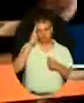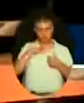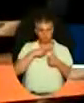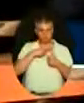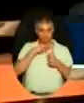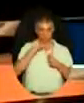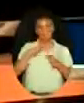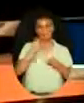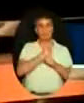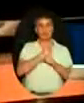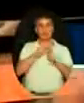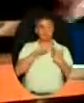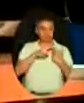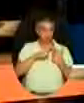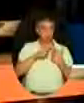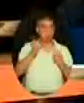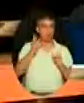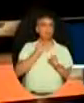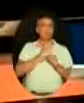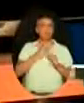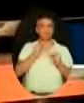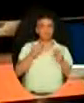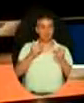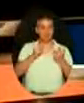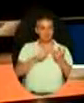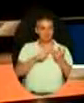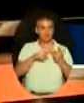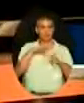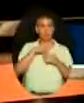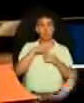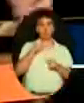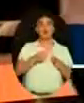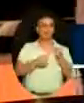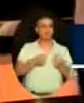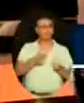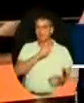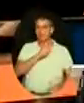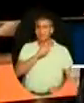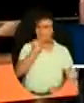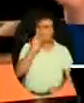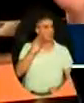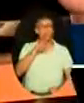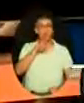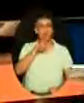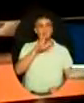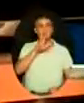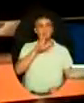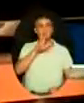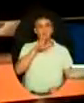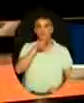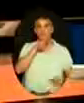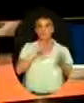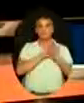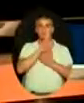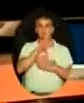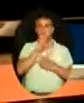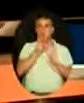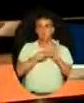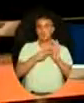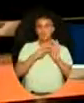הם ישבו עם העבודה, הם ישבו עם קדימה, כולל מרץ, אבל הם לא ישבו ב-2003 ו-2013,